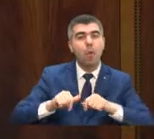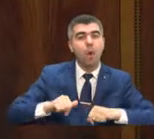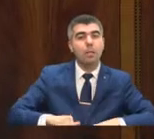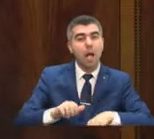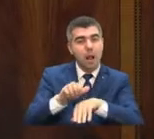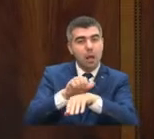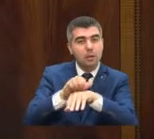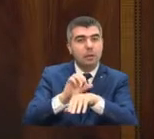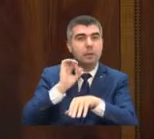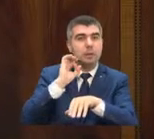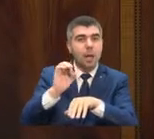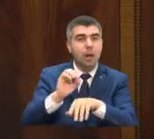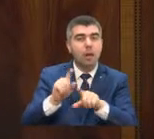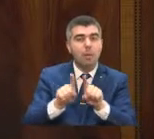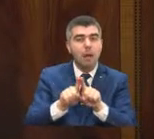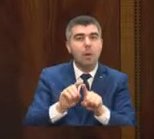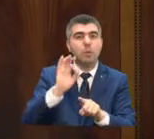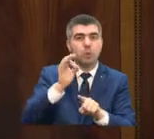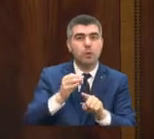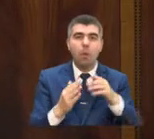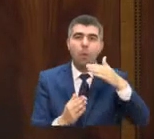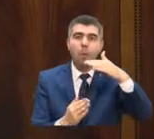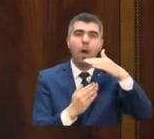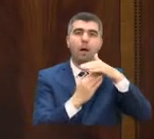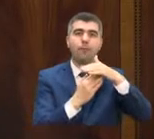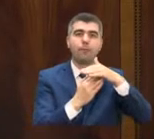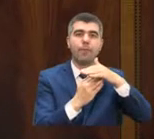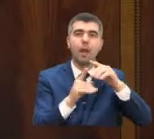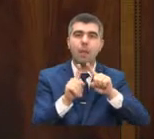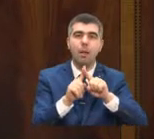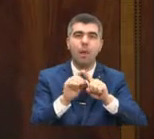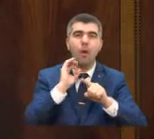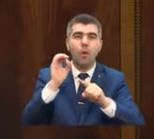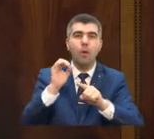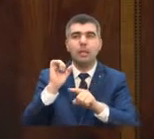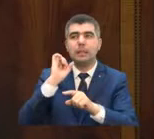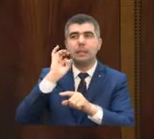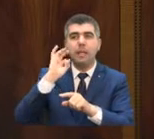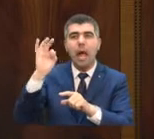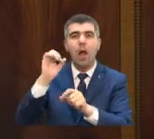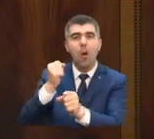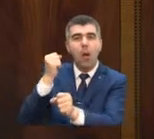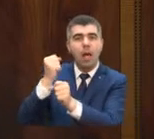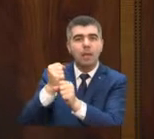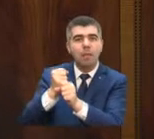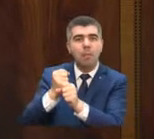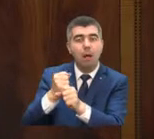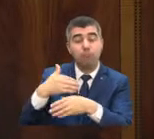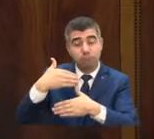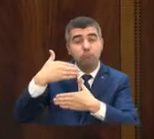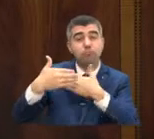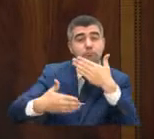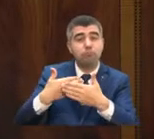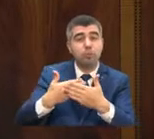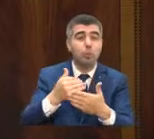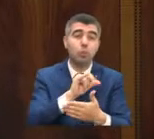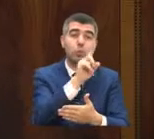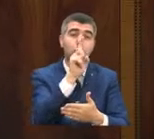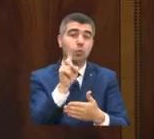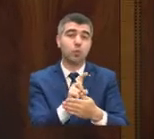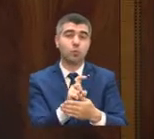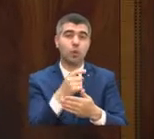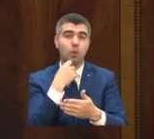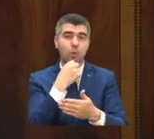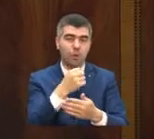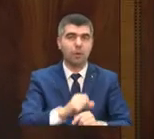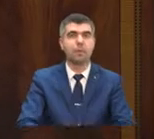التراب الوطني قد وضع حدا نهائيا للمشروع الإرهابي الذي كان المشتبه بهم بصدد التحضير لتنفيذه. وأستغل هذه